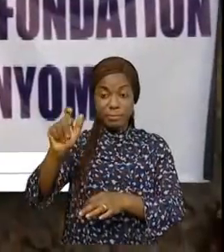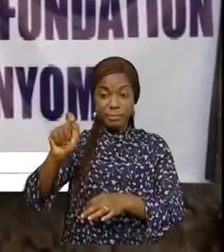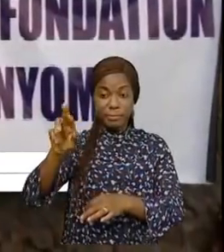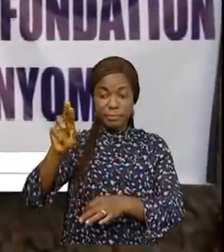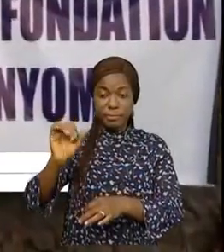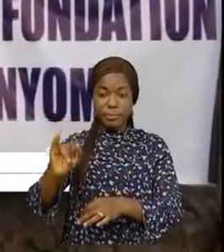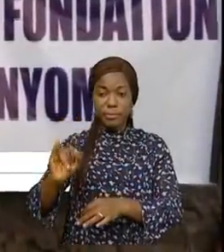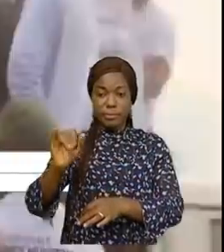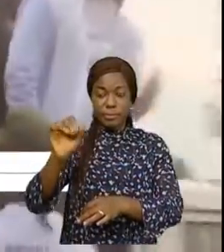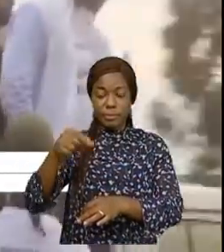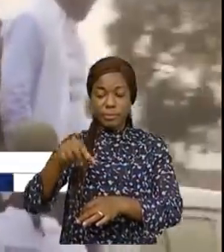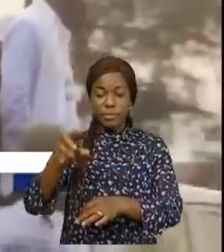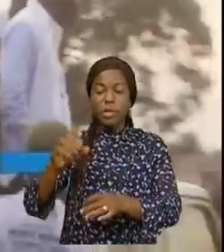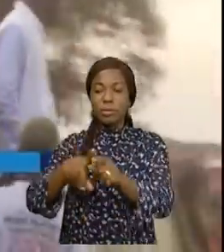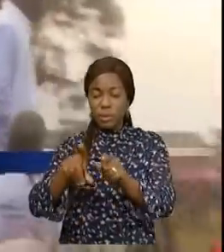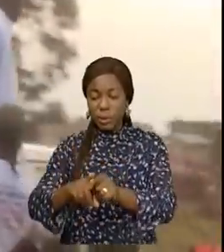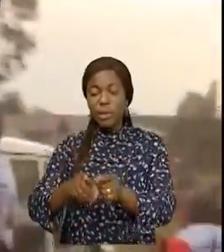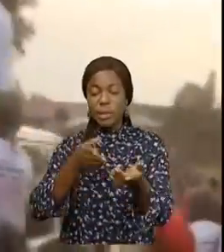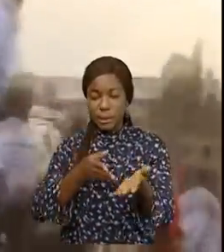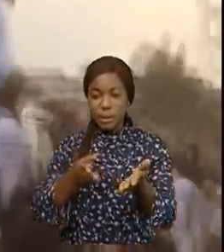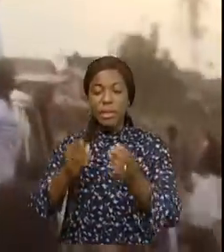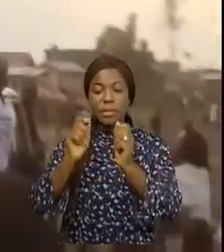que cette assistance a été rendue possible.